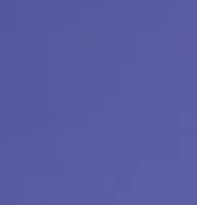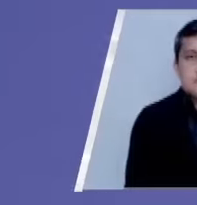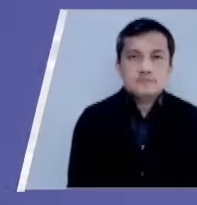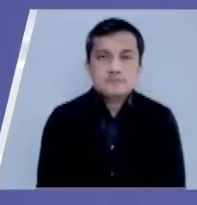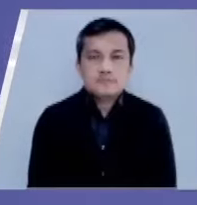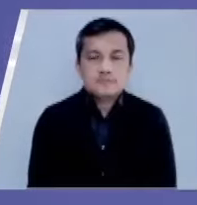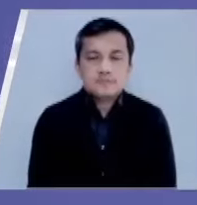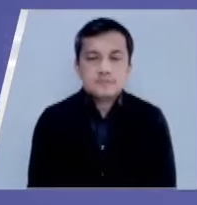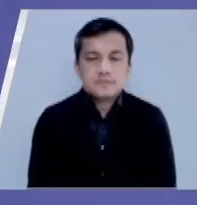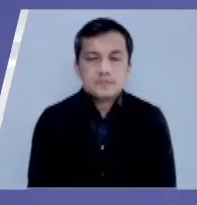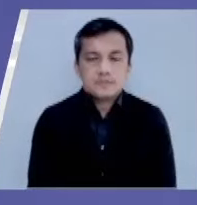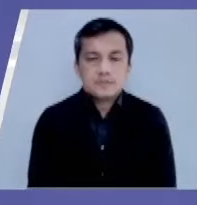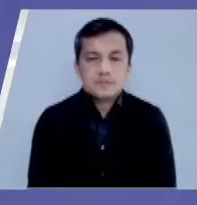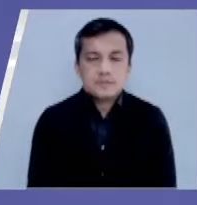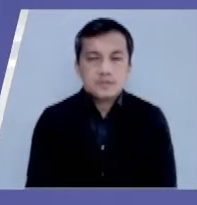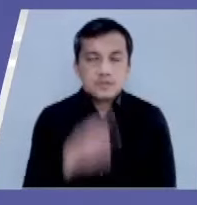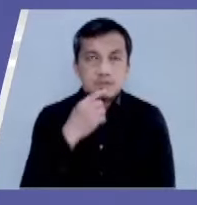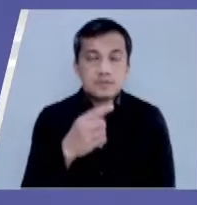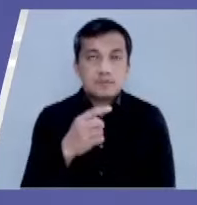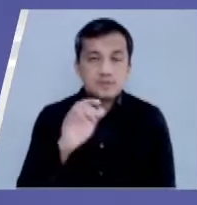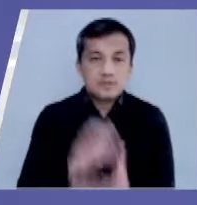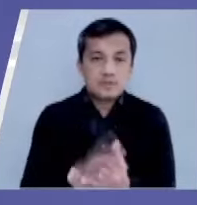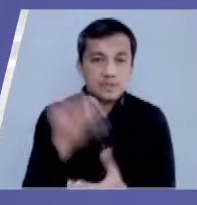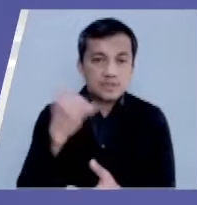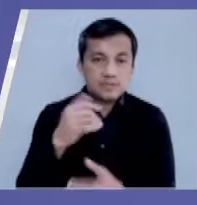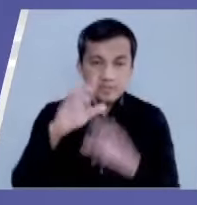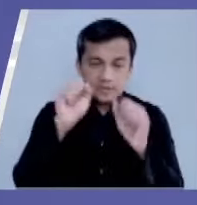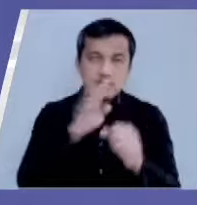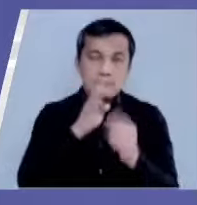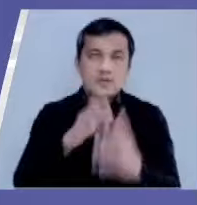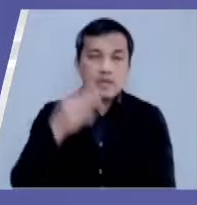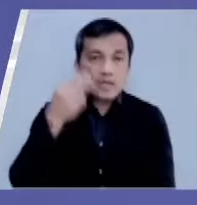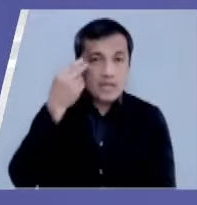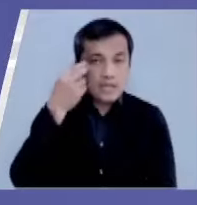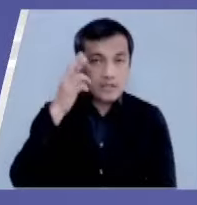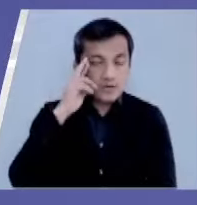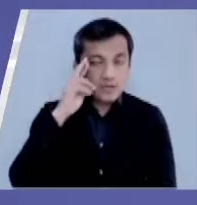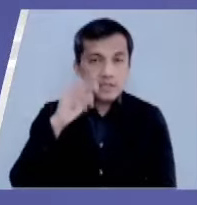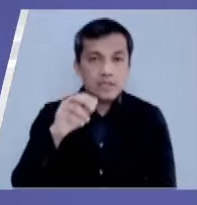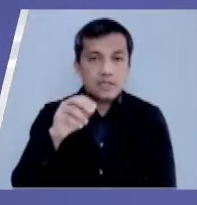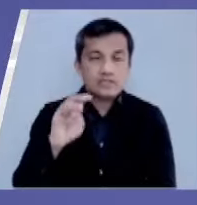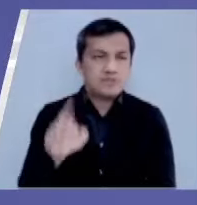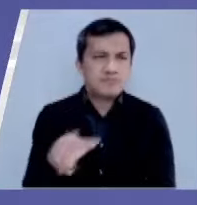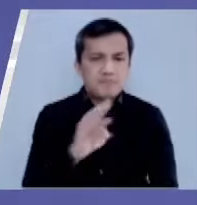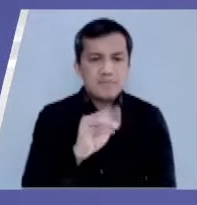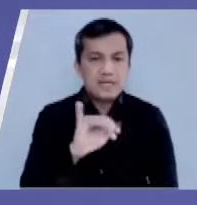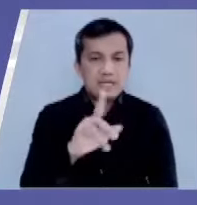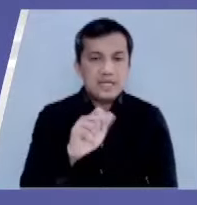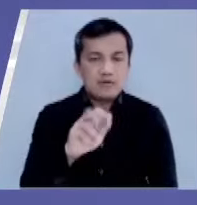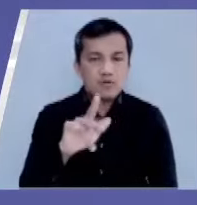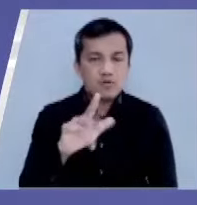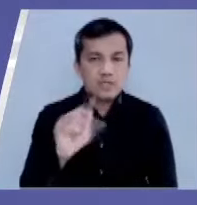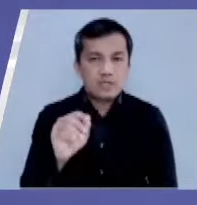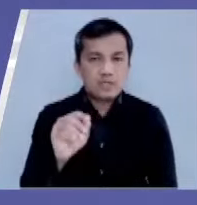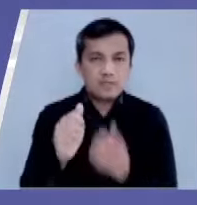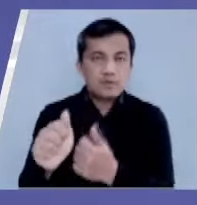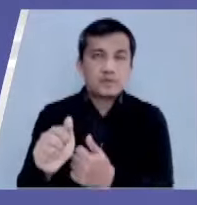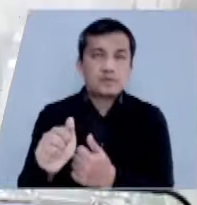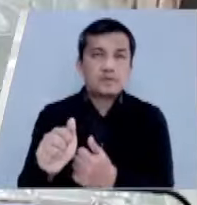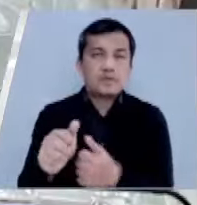Iginiit ng asawa ni dating presidential spokesperson Harry Roque na si Myla Roque na tumatalima siya sa Quad Committee ng